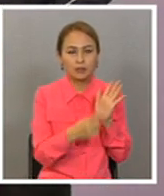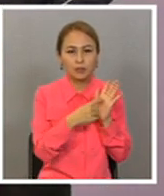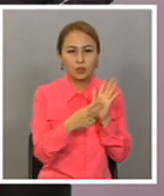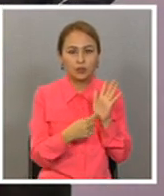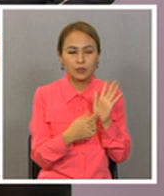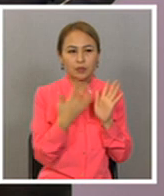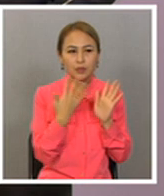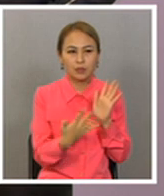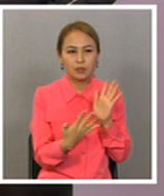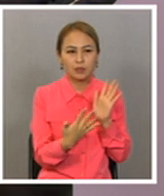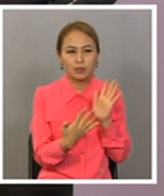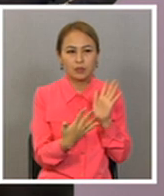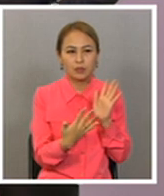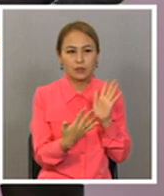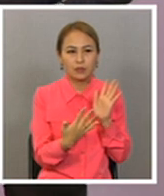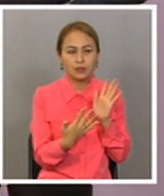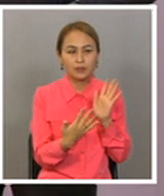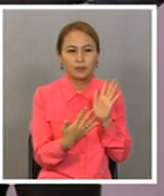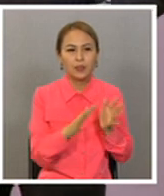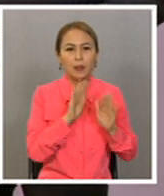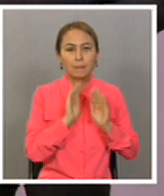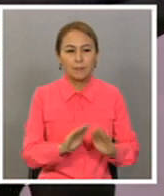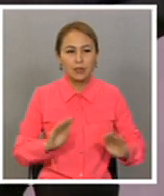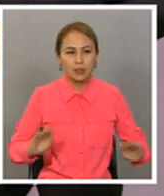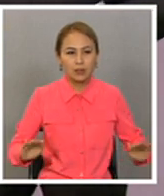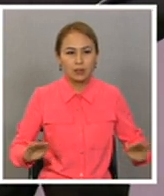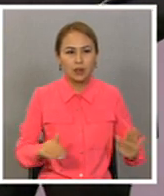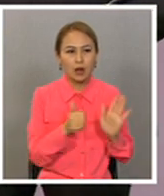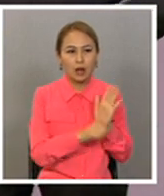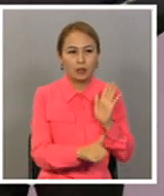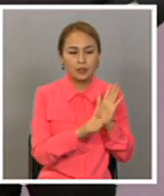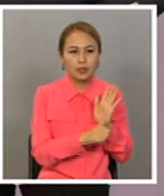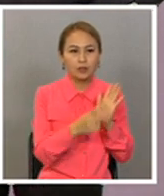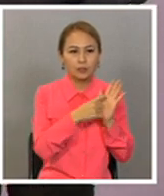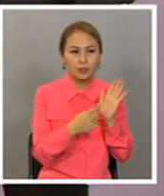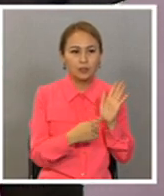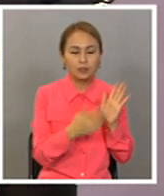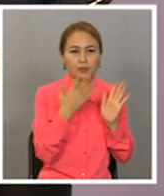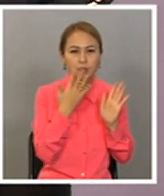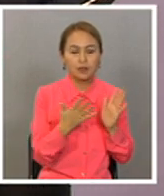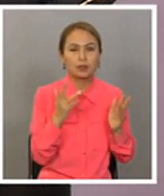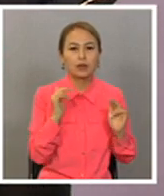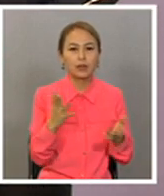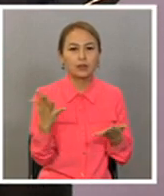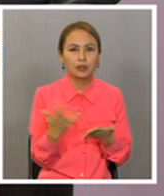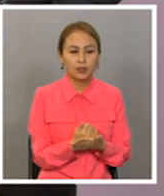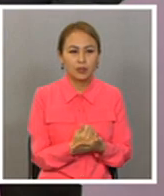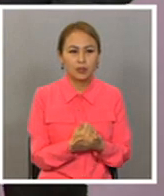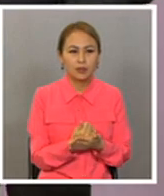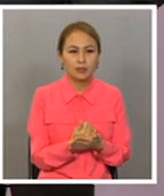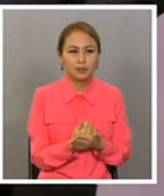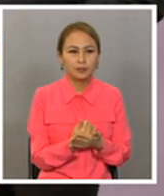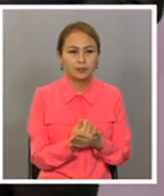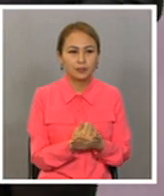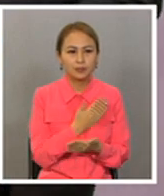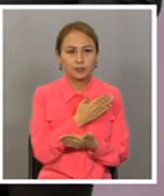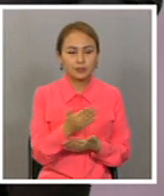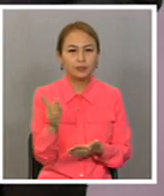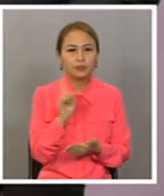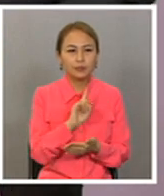bölemiz. Balalar, 60 pen 5'nin bölünsin kalay tabamız? Ol